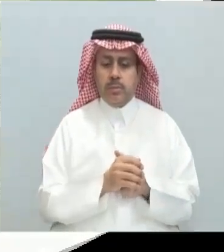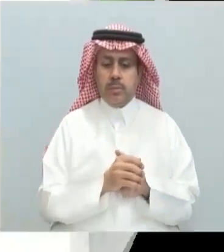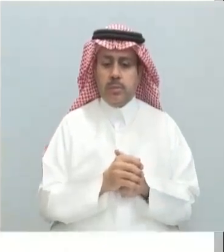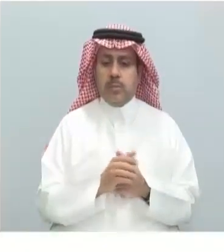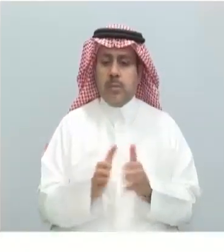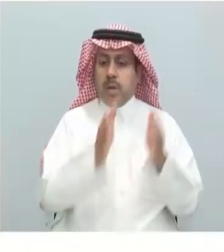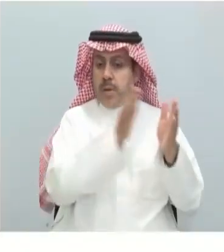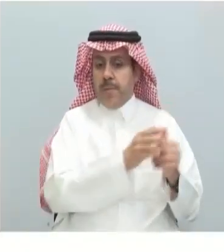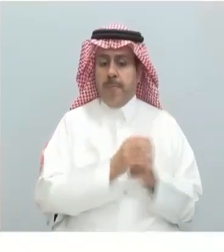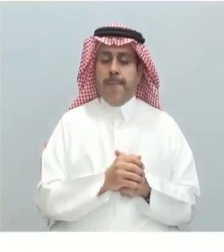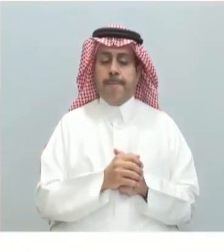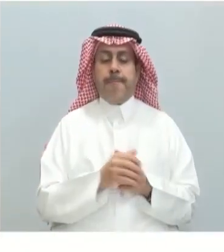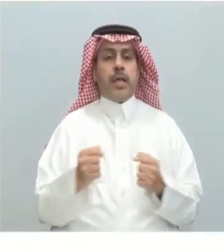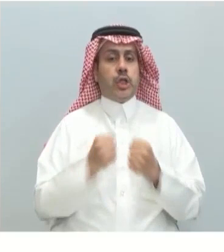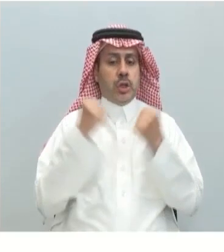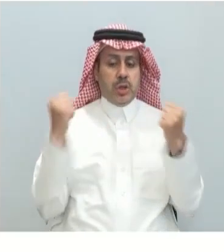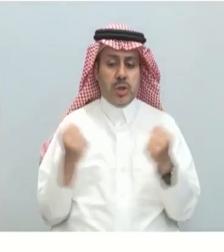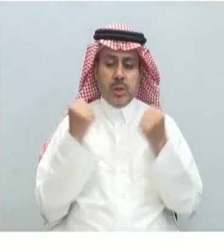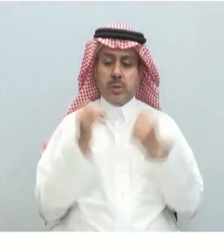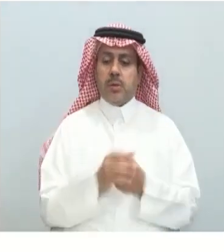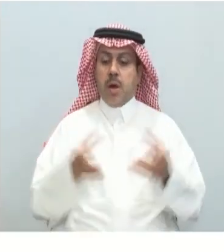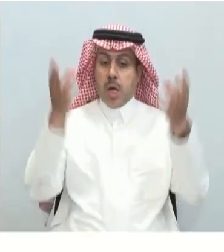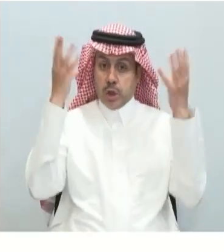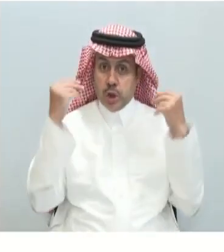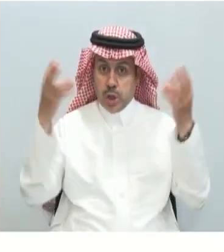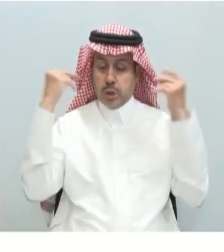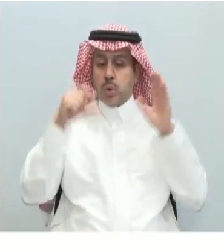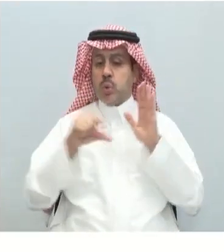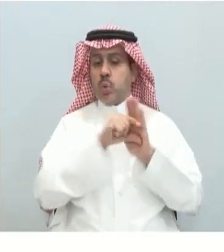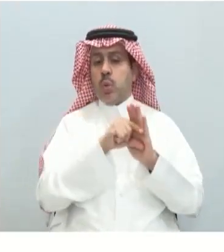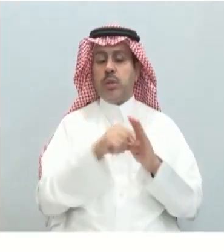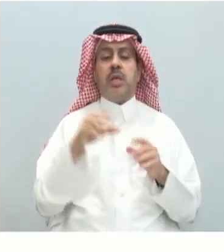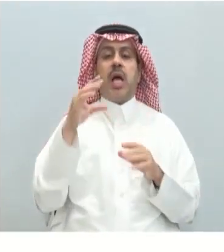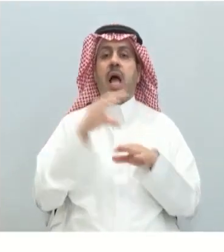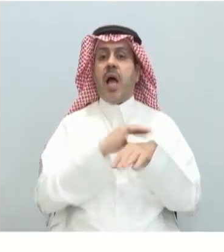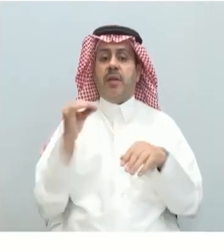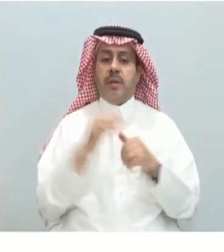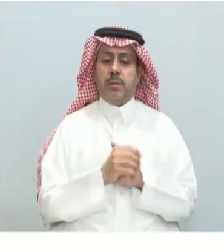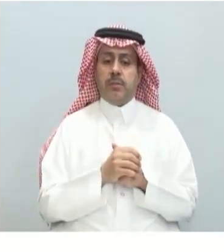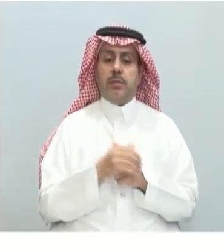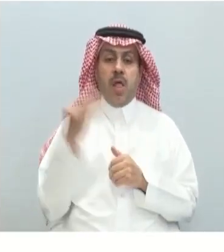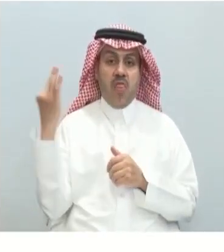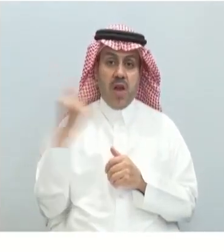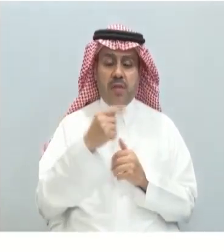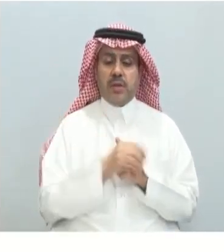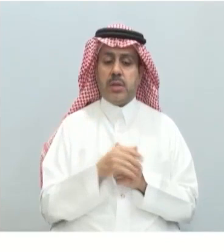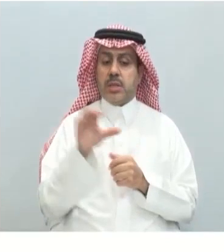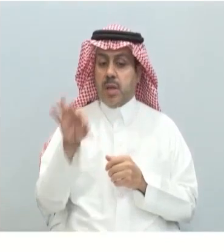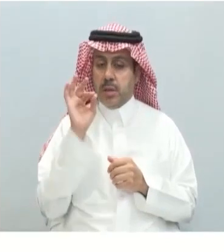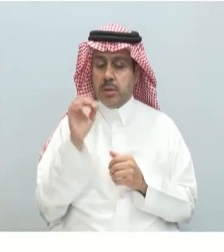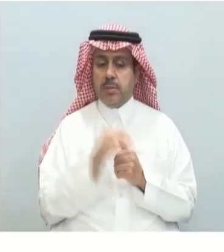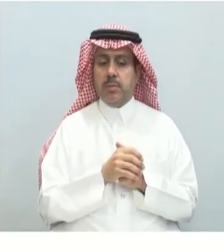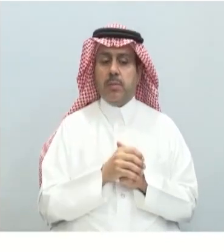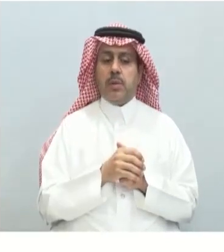الطلاب ناتي الى هذا النشاط راجع سوره الحديد الايه الثال عش واستخرج معنى